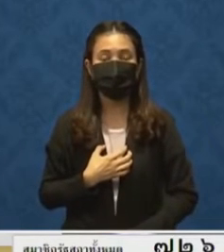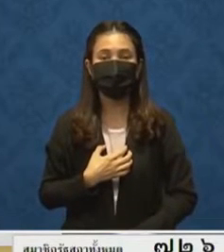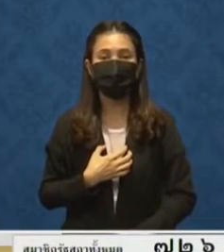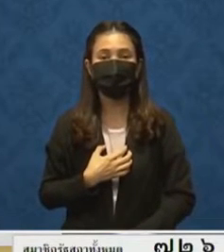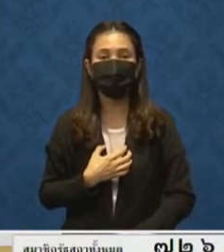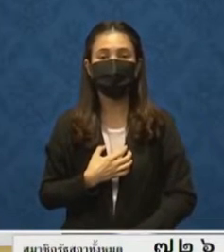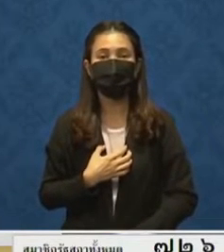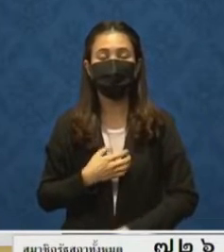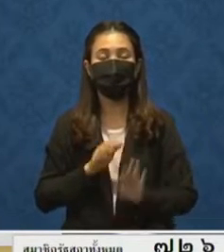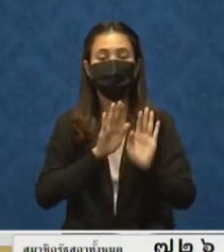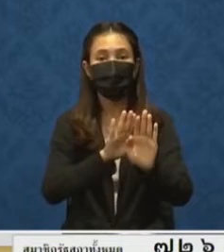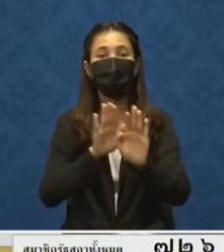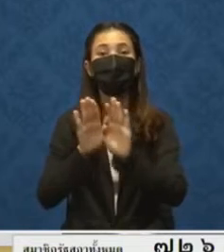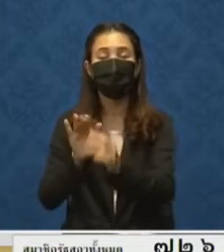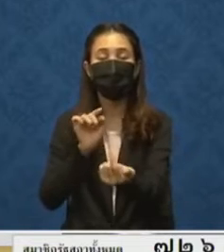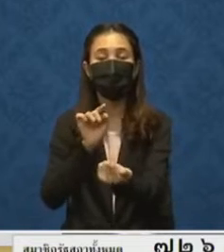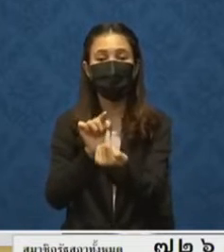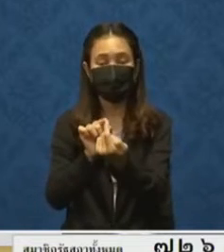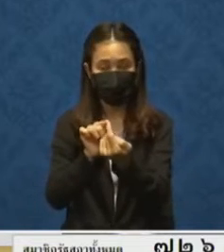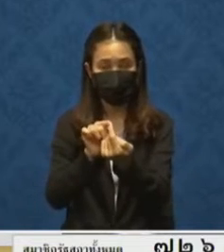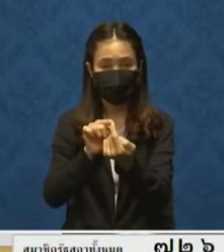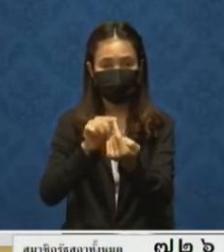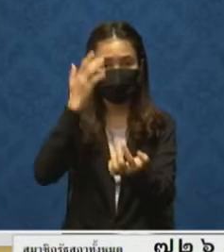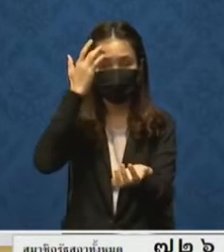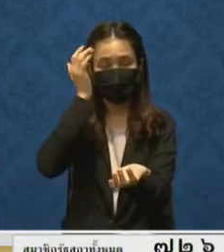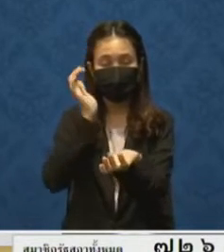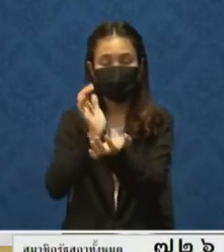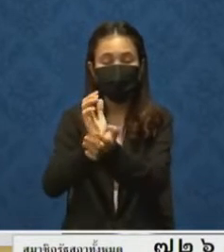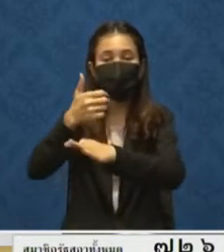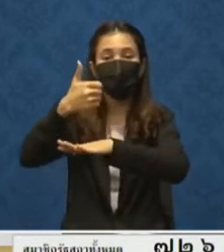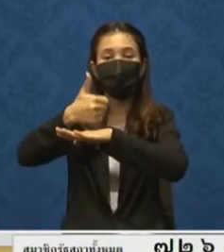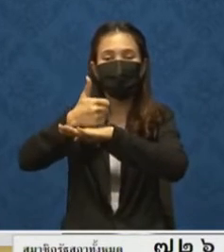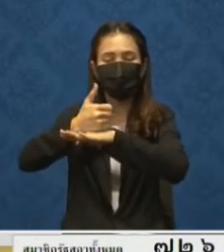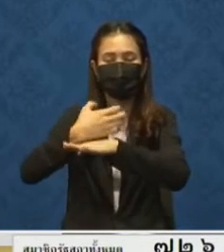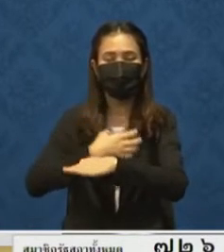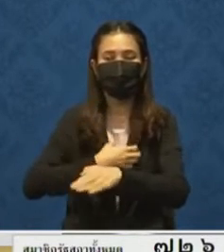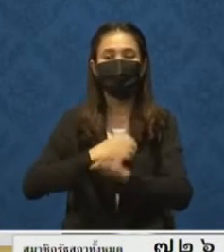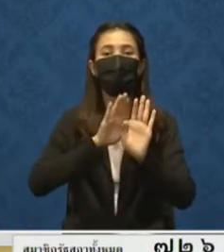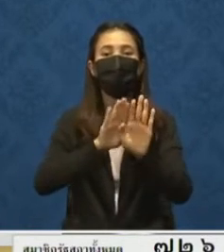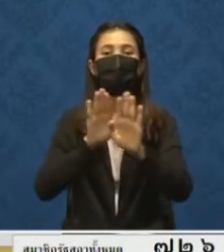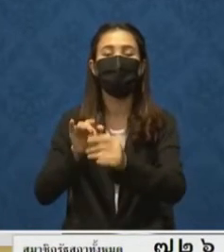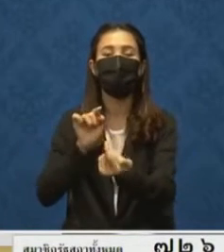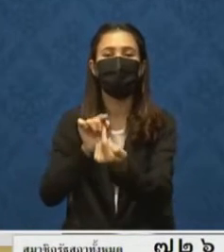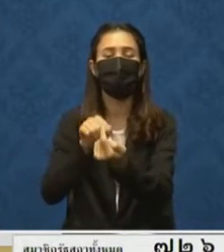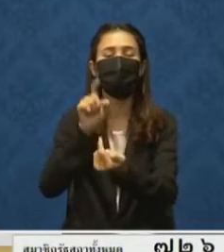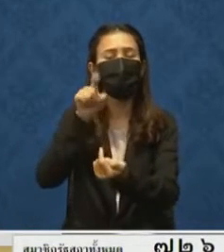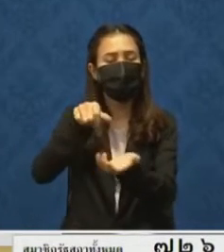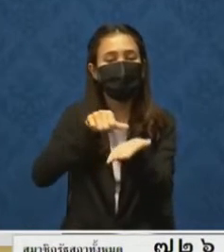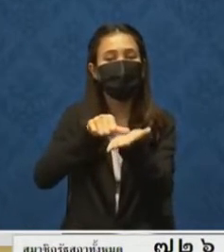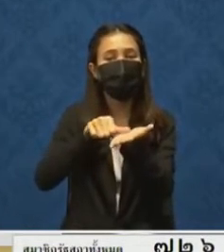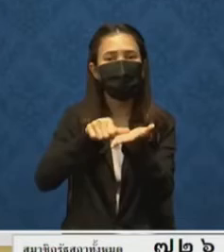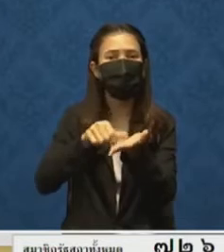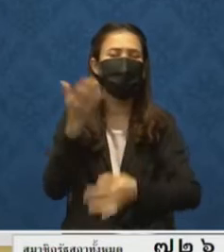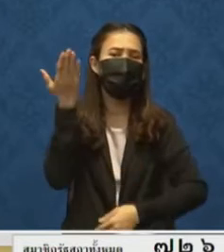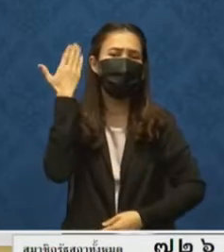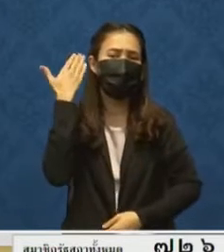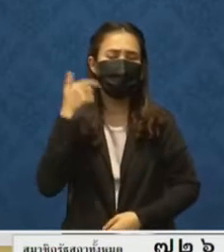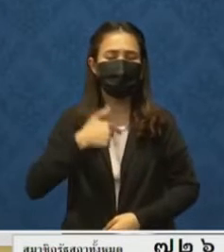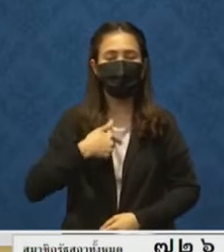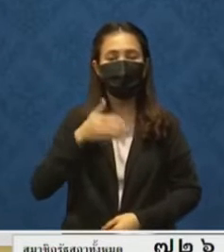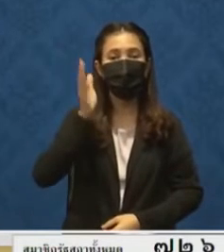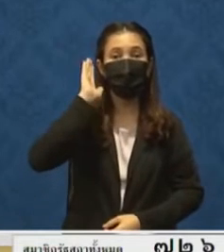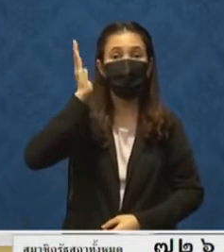ตรรวแ่ไข่ผมเองก็อภธปลายในสภา